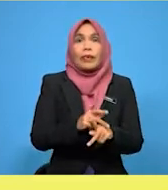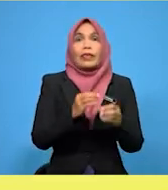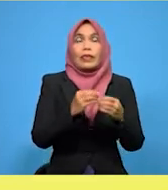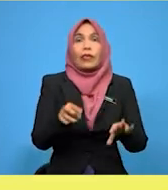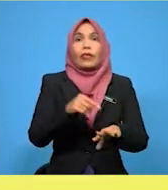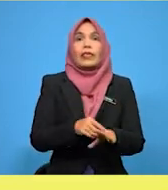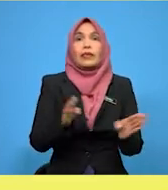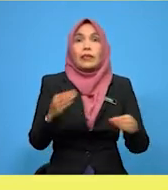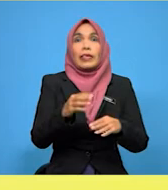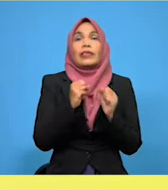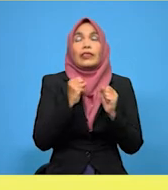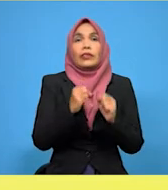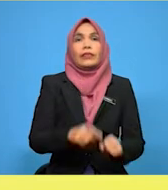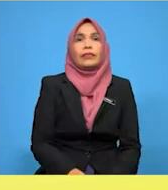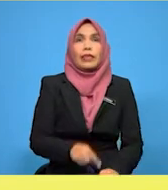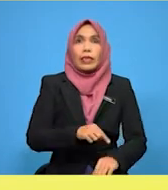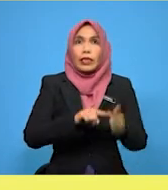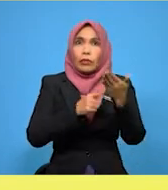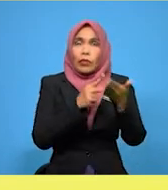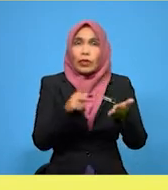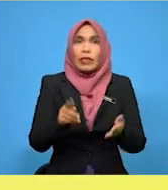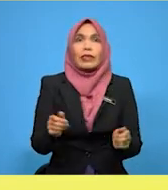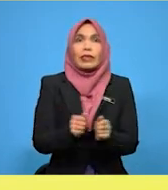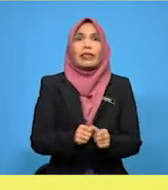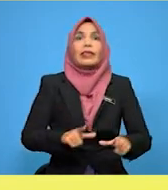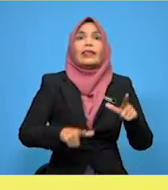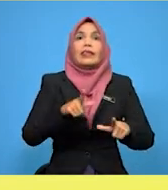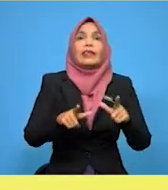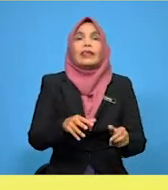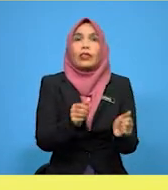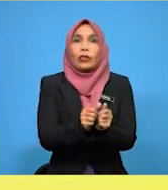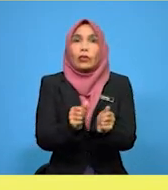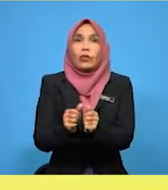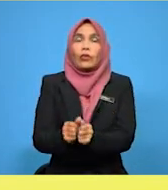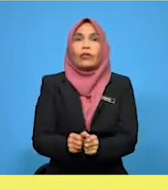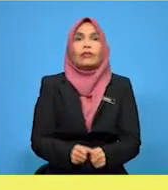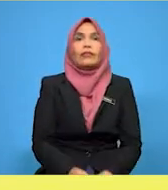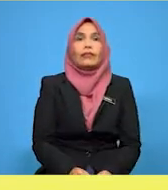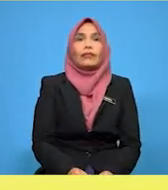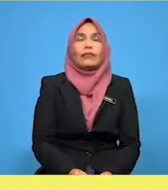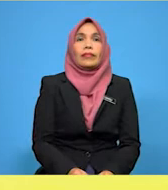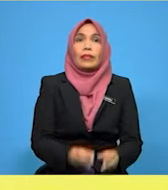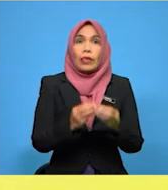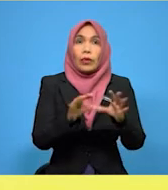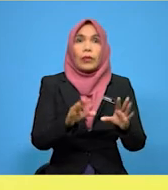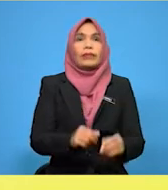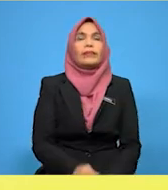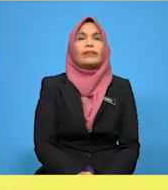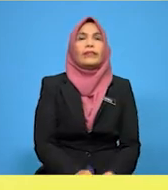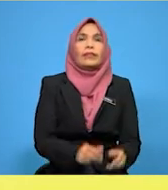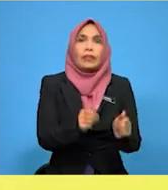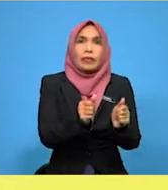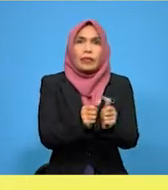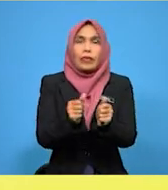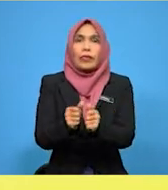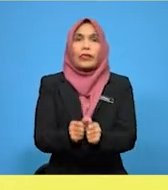dimulakan dengan langkah menyusun telur ke dalam tray. Kemudian diikuti dengan menyusun tray